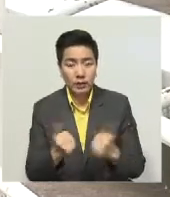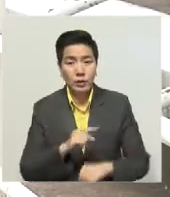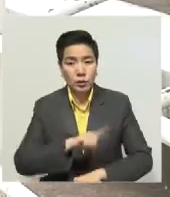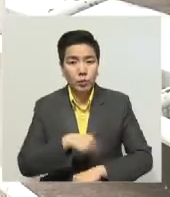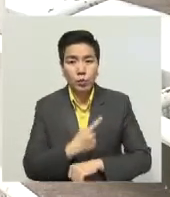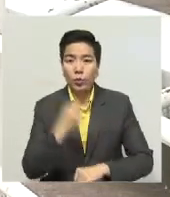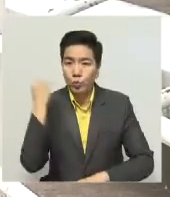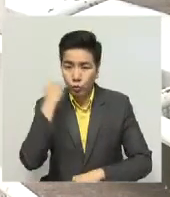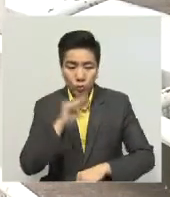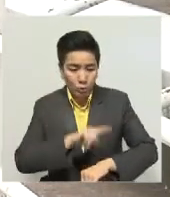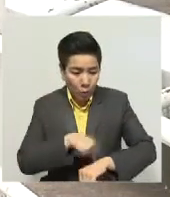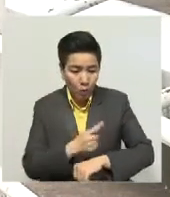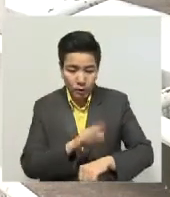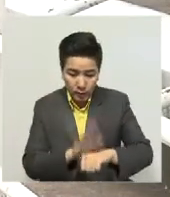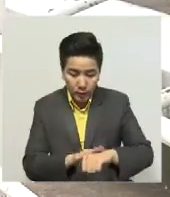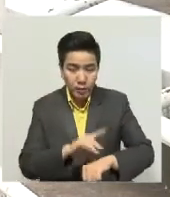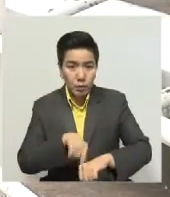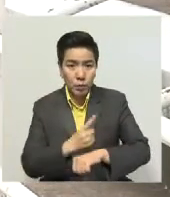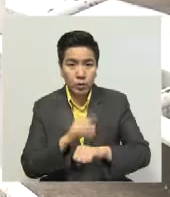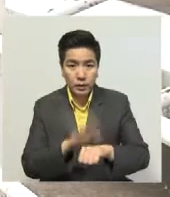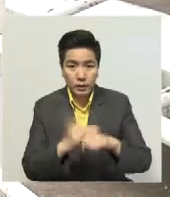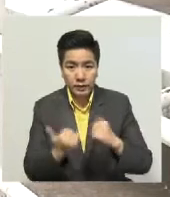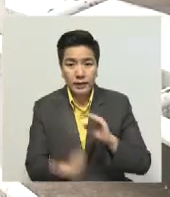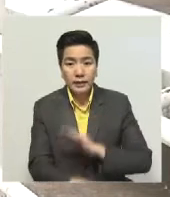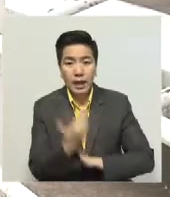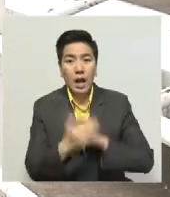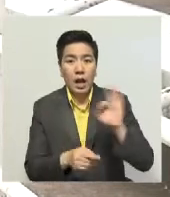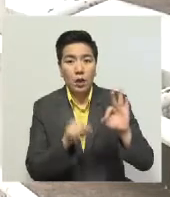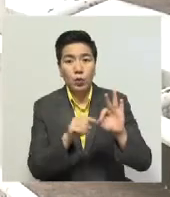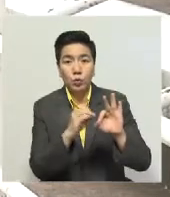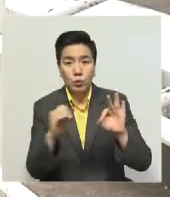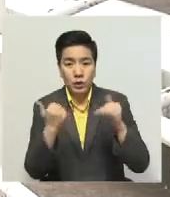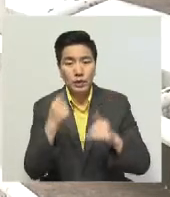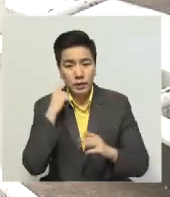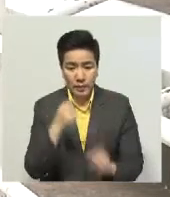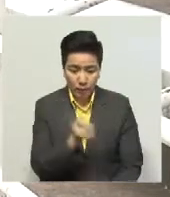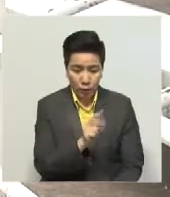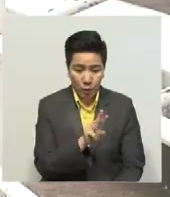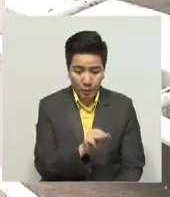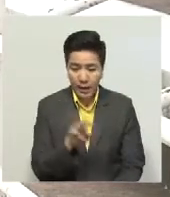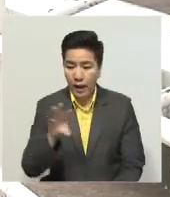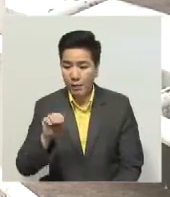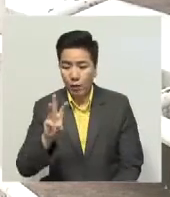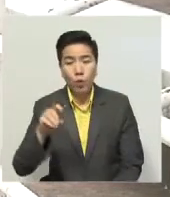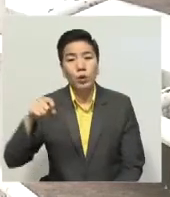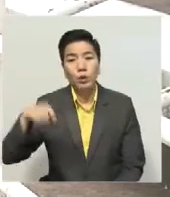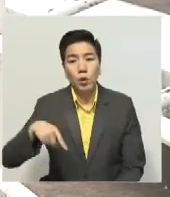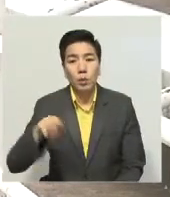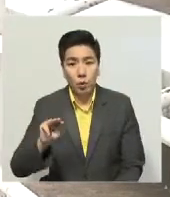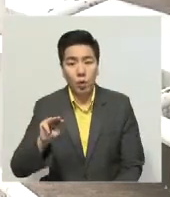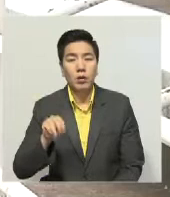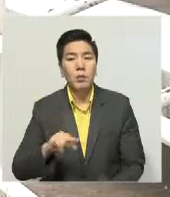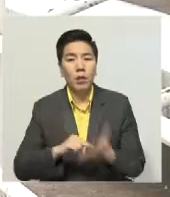1ชั่วโมงครับซึ่งตอนนี้ระดับน้ำตอน9โมงเช้านี่นะฮะอยู่ที่12เมตร56เซนติเมตรนะครับ